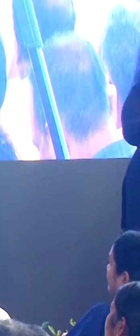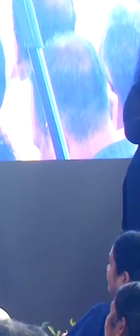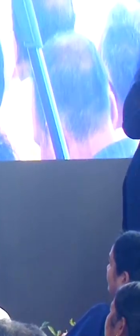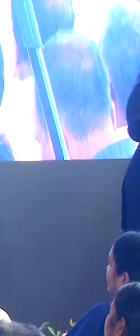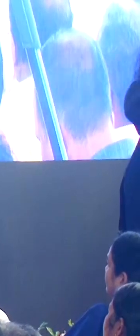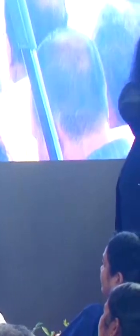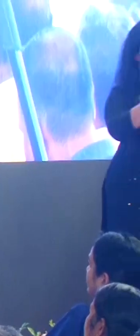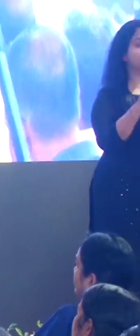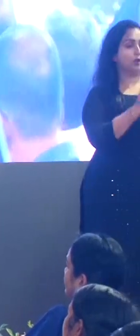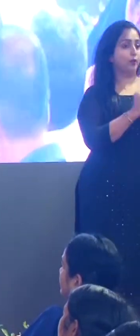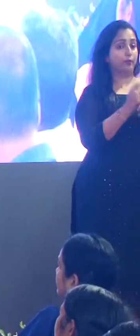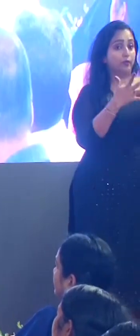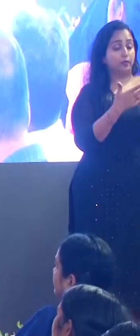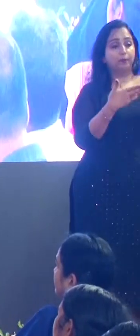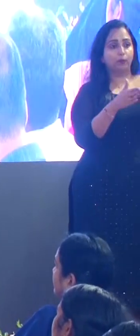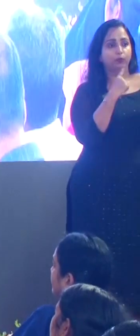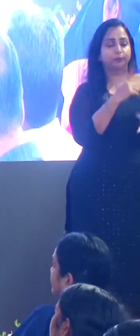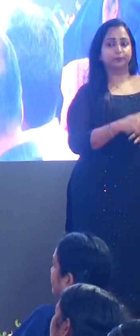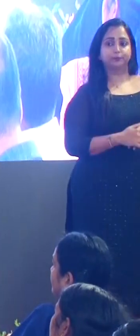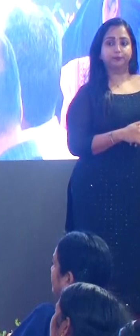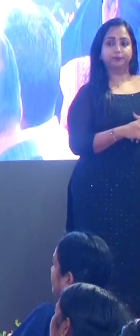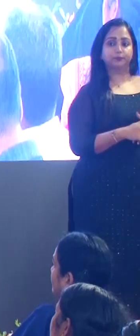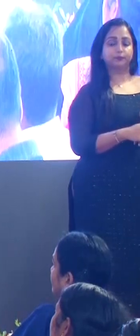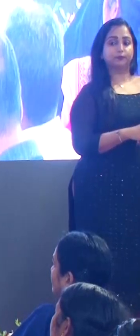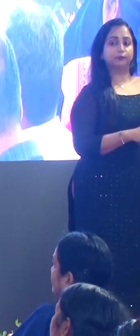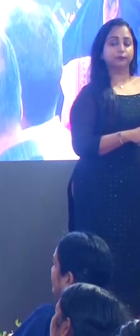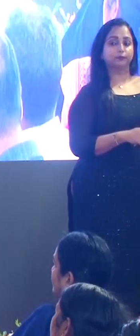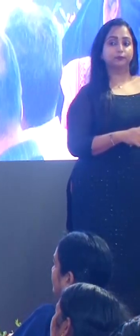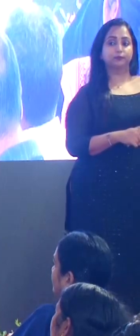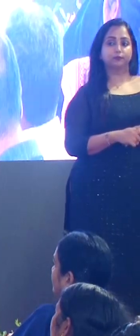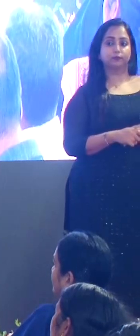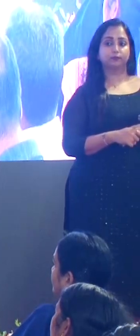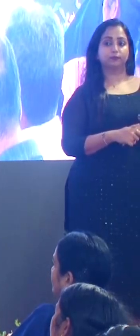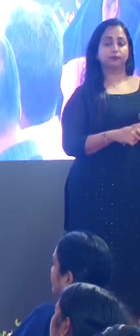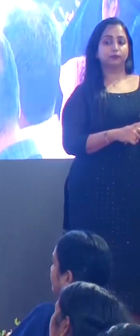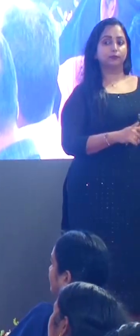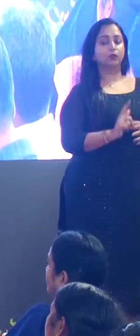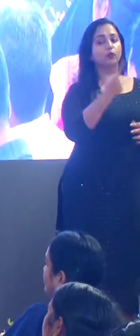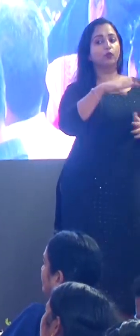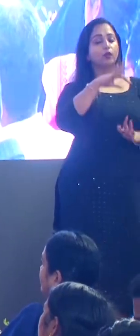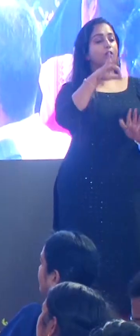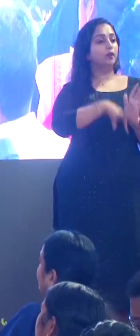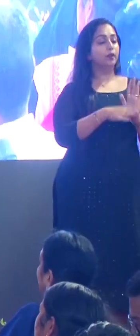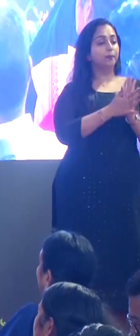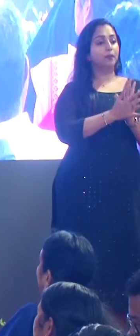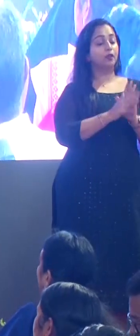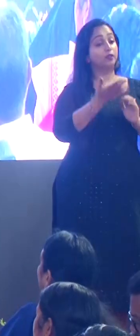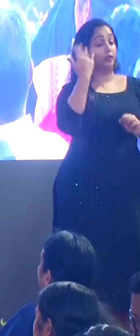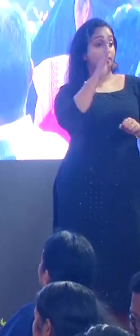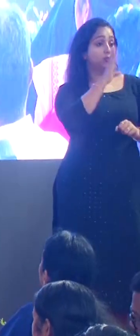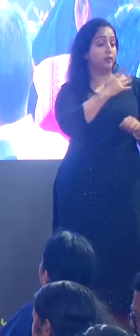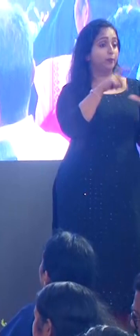ചെയ്യുകയല്ല. വെരി ഫ്രാങ്ക്ലി ടെല്ലിംഗ്. അപ്പോൾ അതാണ് നമ്മൾ ആദ്യം ചെയ്യുന്നത്. എൻ്റെ അടുത്ത് ഒരുപാട് മൂപ്പന്മാർ പറഞ്ഞിട്ടുണ്ട്,